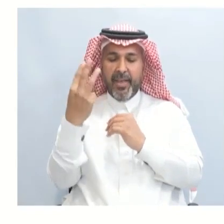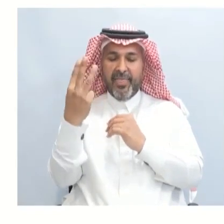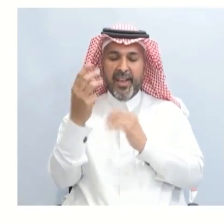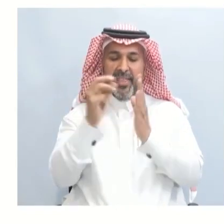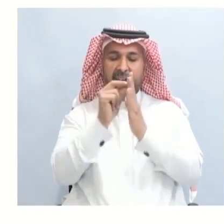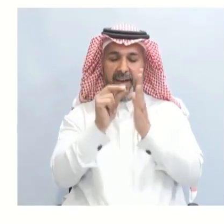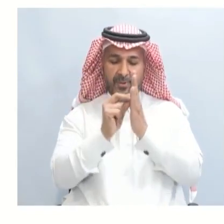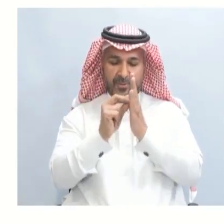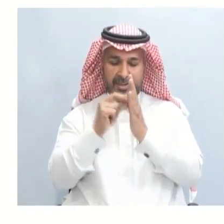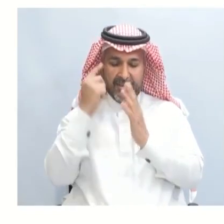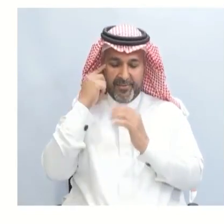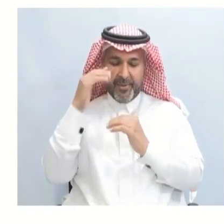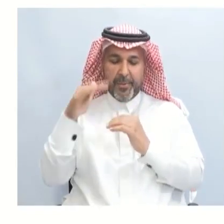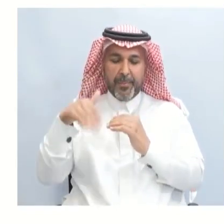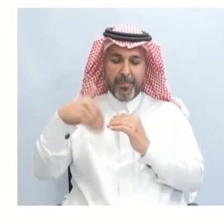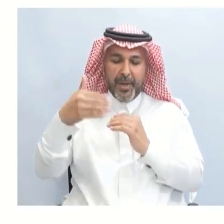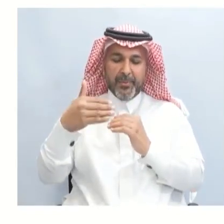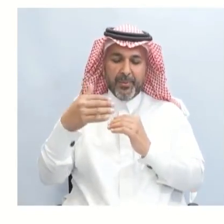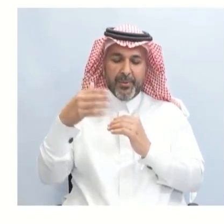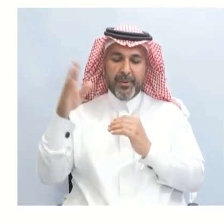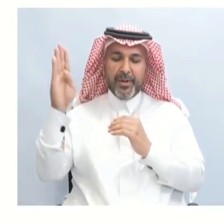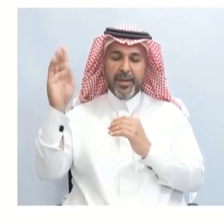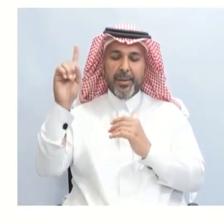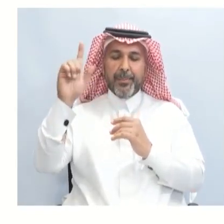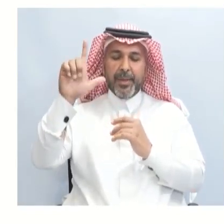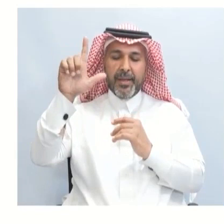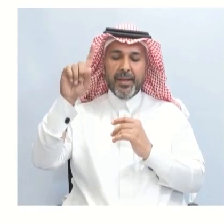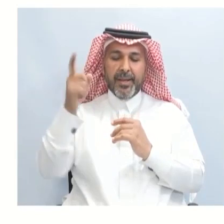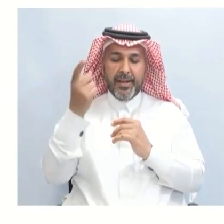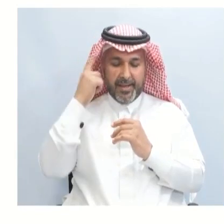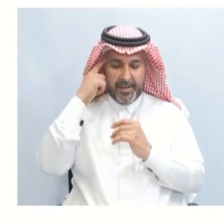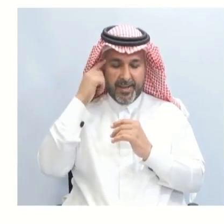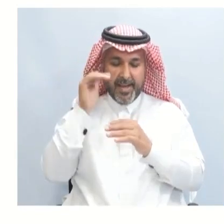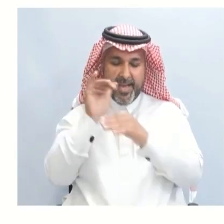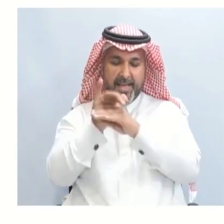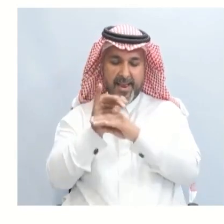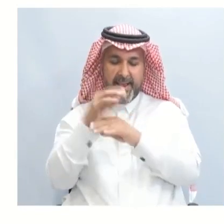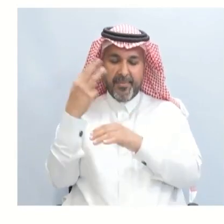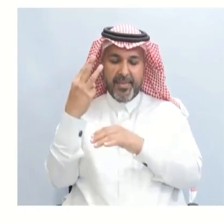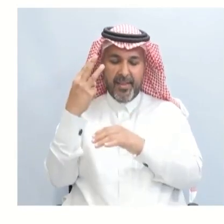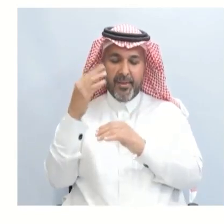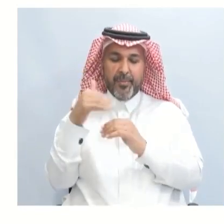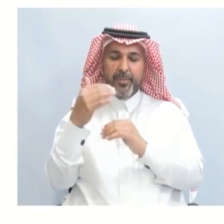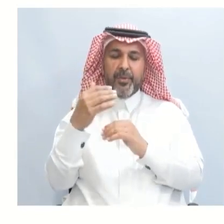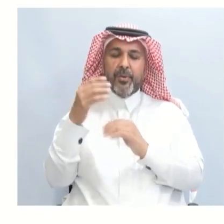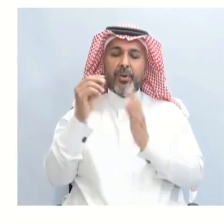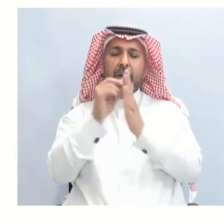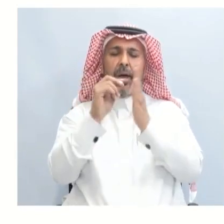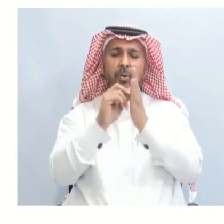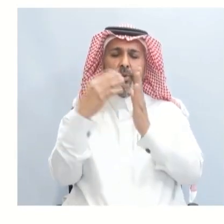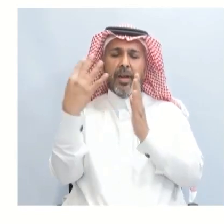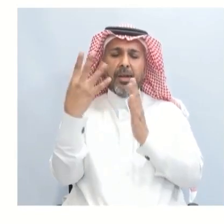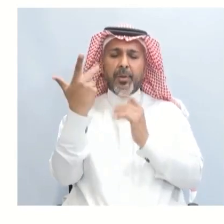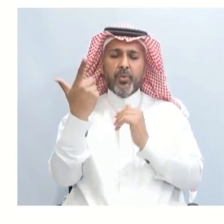استنتج كيبلر قوانين الثلاثه بعدها اتى نيوتن ليكتشف لدينا القانون الرابع وه قانون